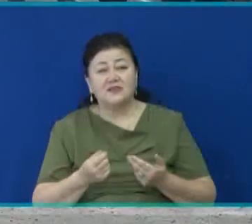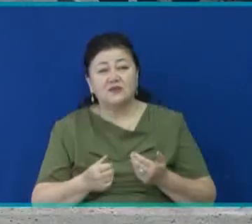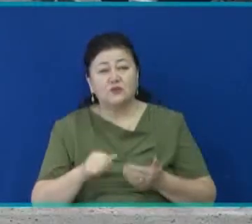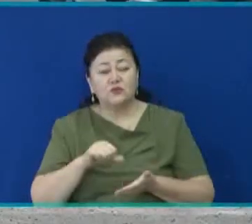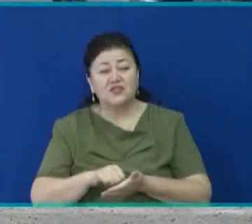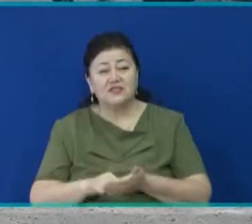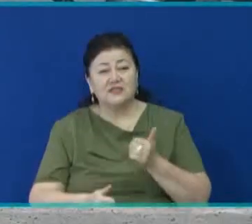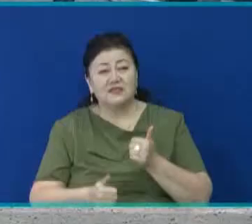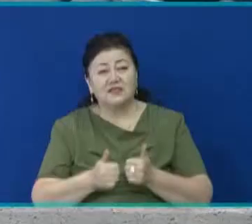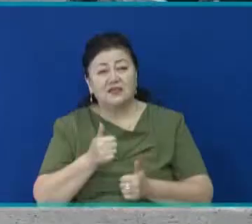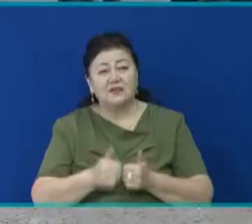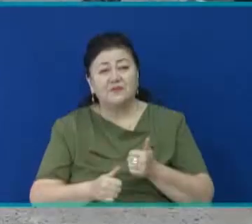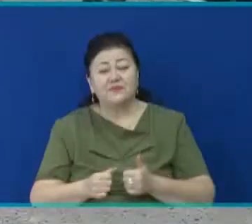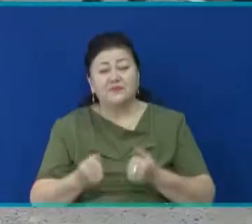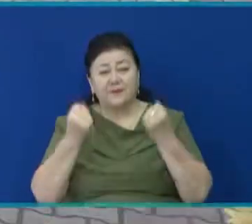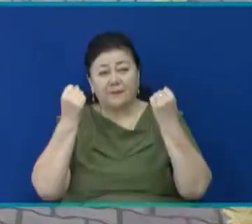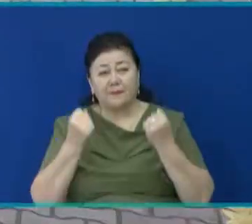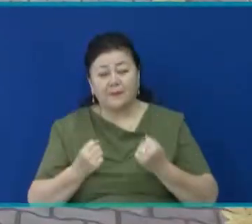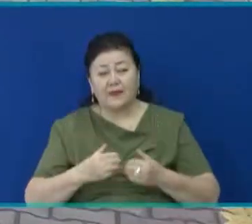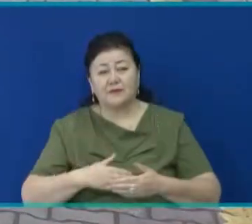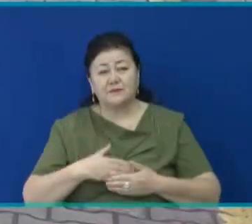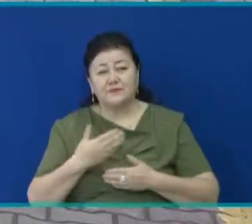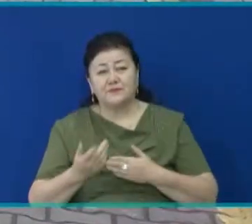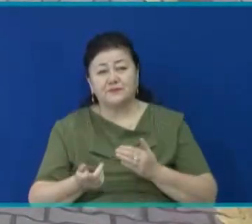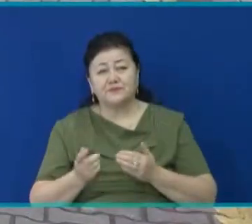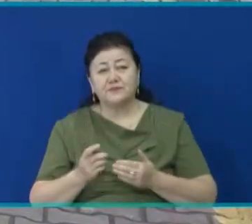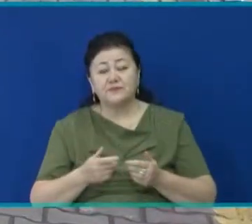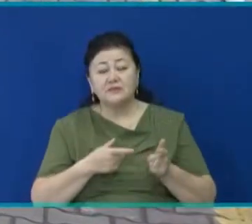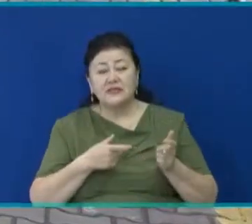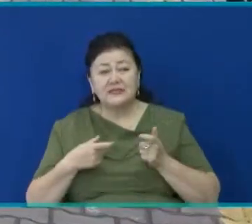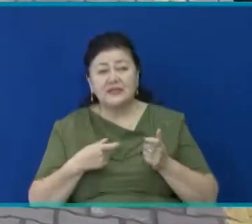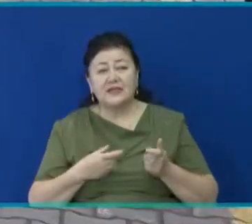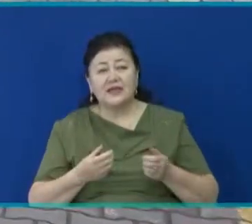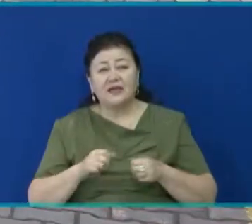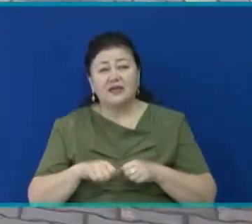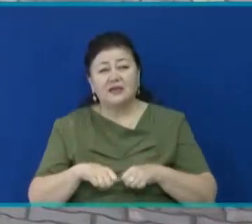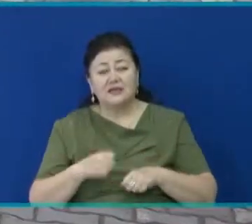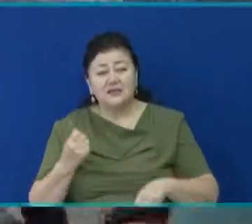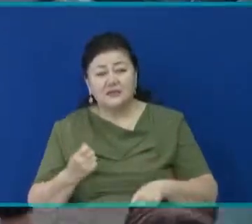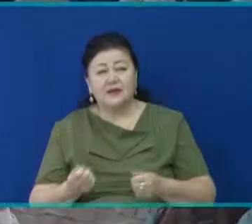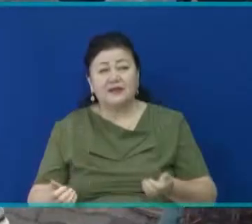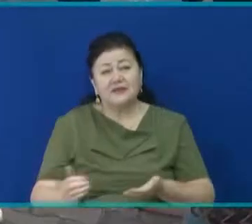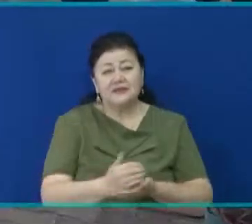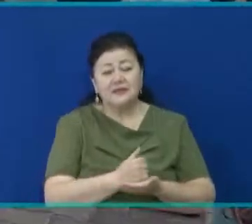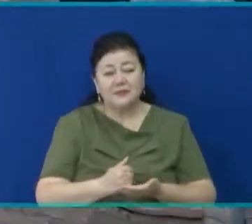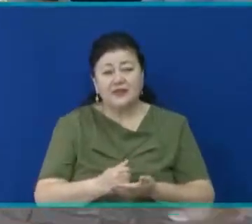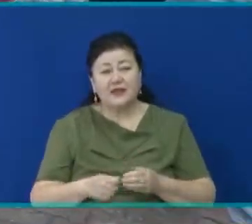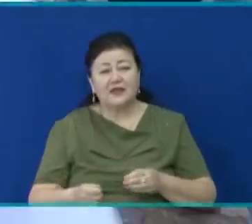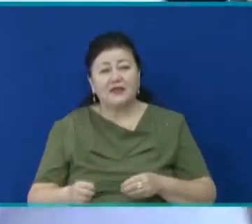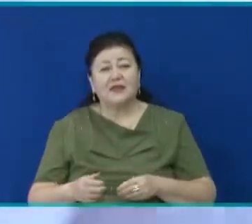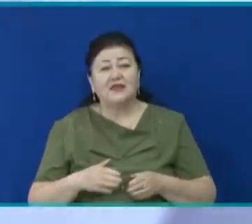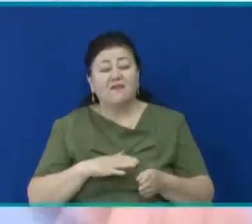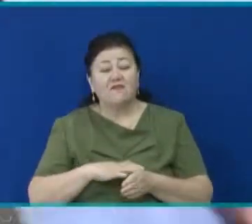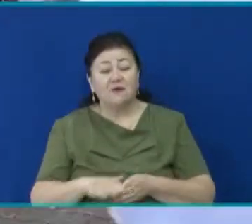соревновались в подтягиваниях, подъеме туловища для девочек, стрельбе из пневматической винтовки, в разборке сборки автомата Калашникова, выполнении нормативов